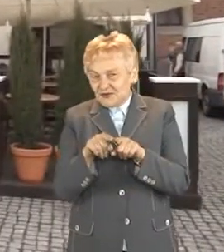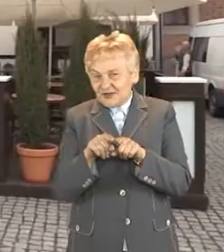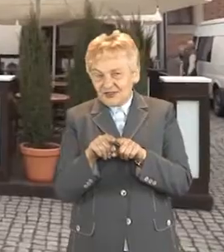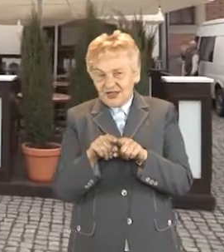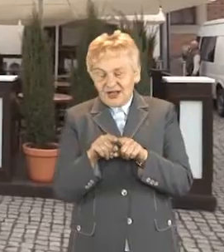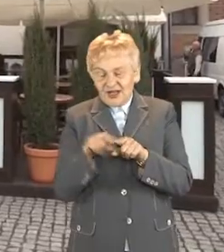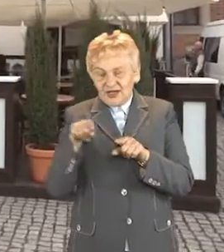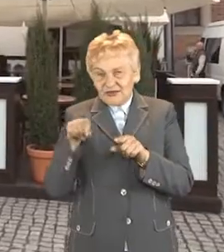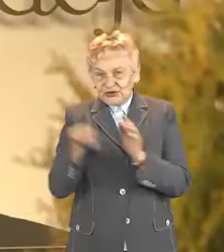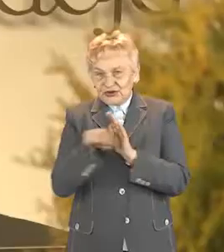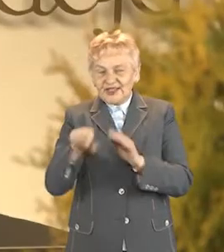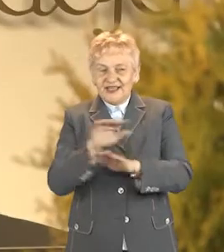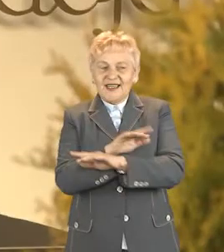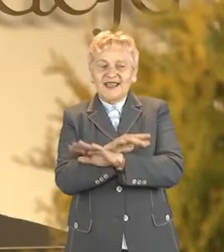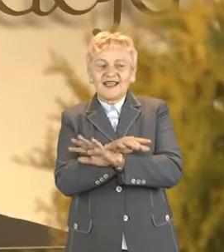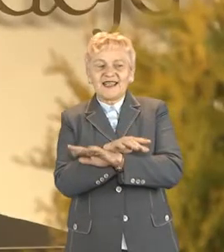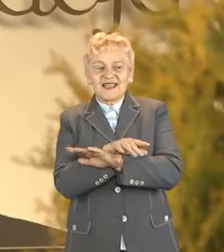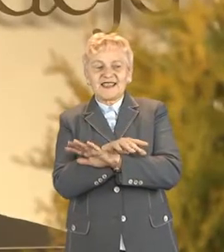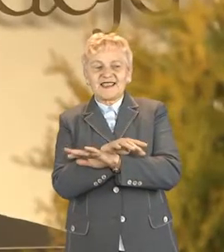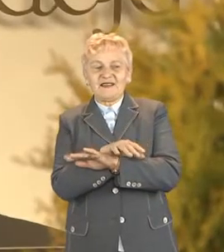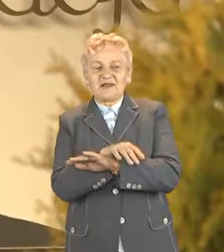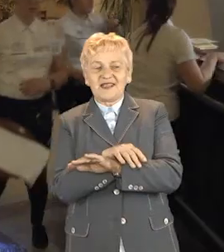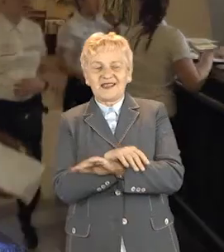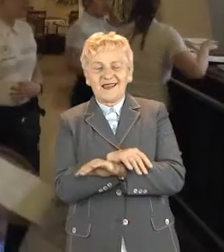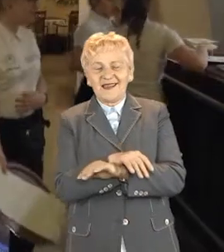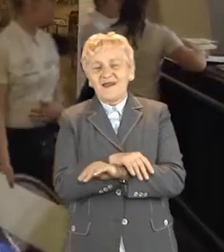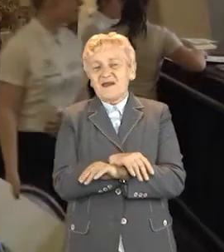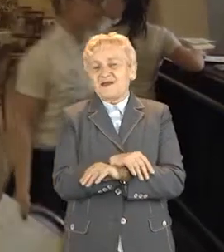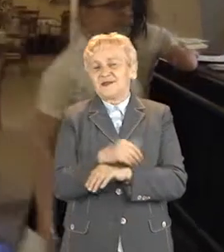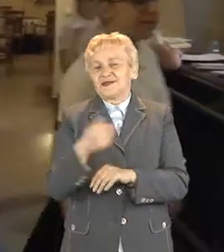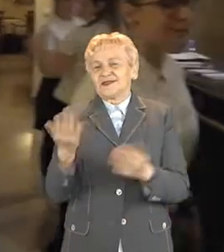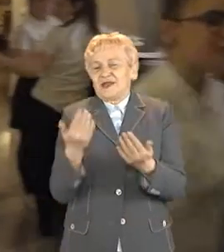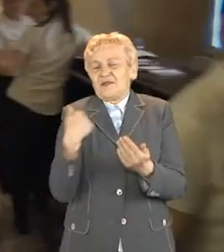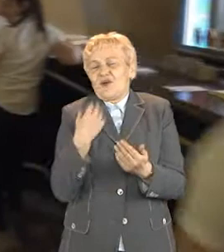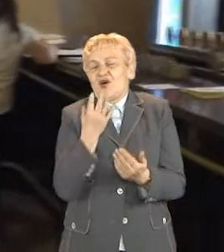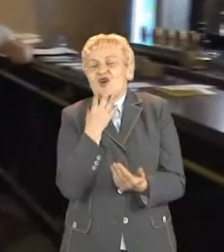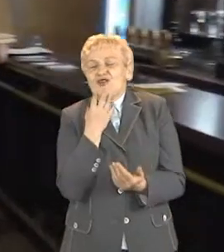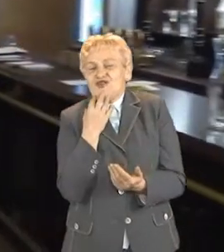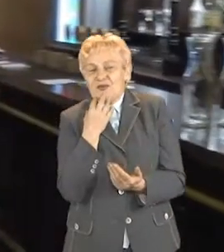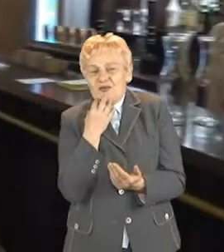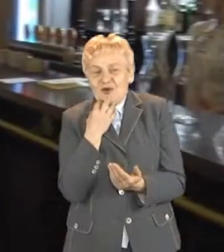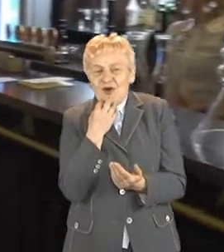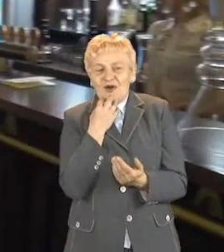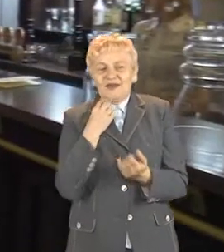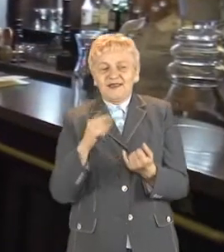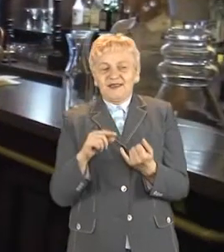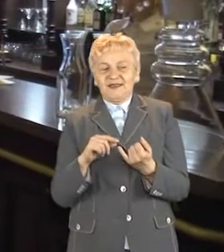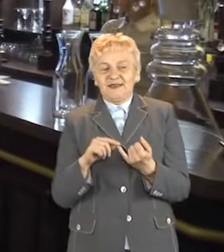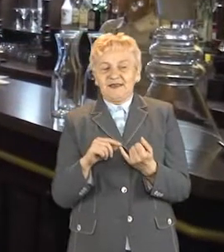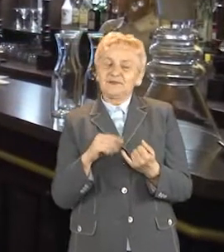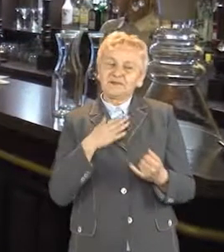okiem kamery na nowo powstałą zamkową restaurację, która ogrzała nas jednocześnie swoim klimatem i odpowiednią